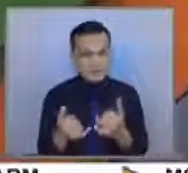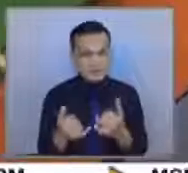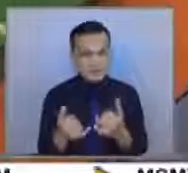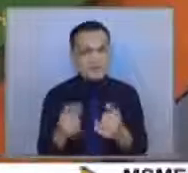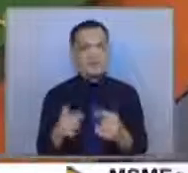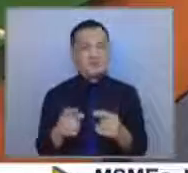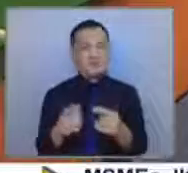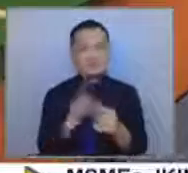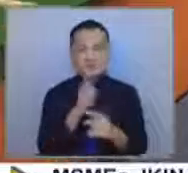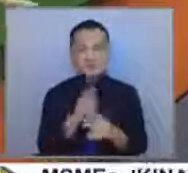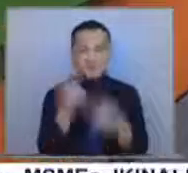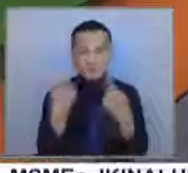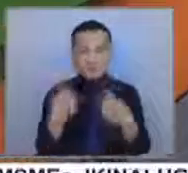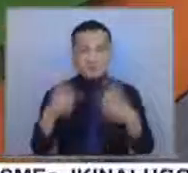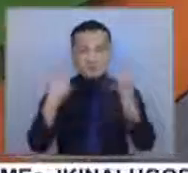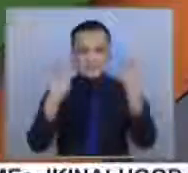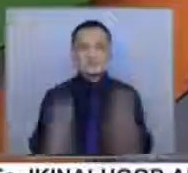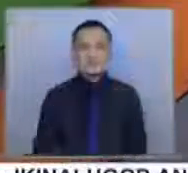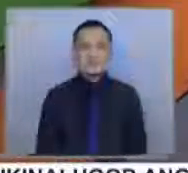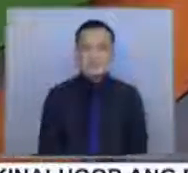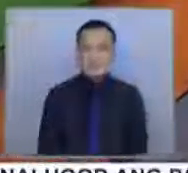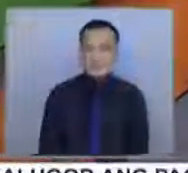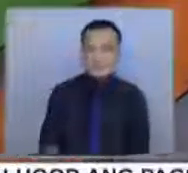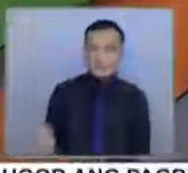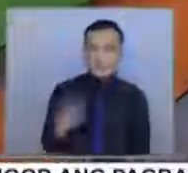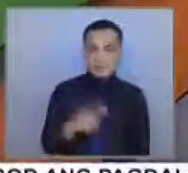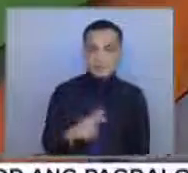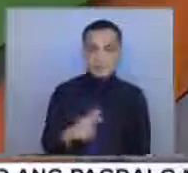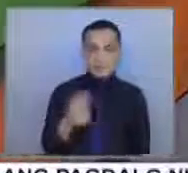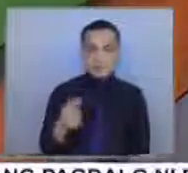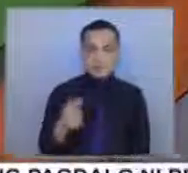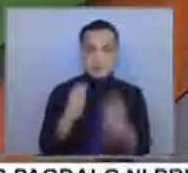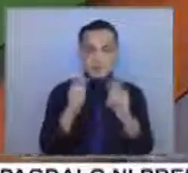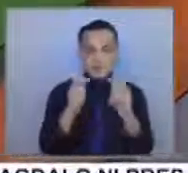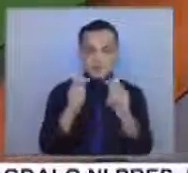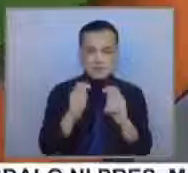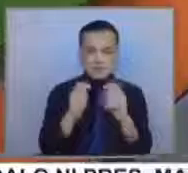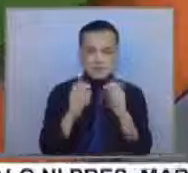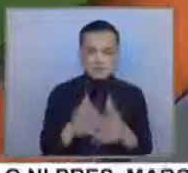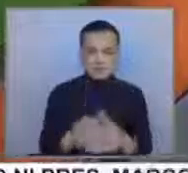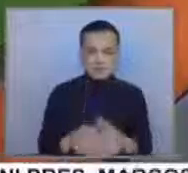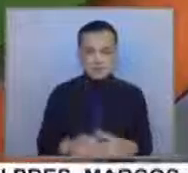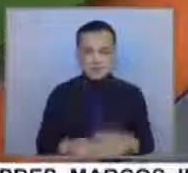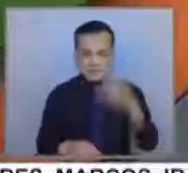Para naman po sa ating Tuesday tutorials. Lalaki-lalaki dapat.